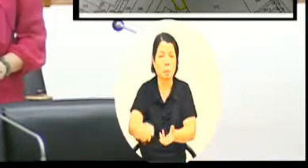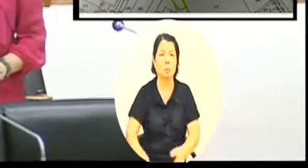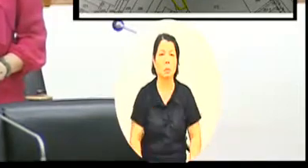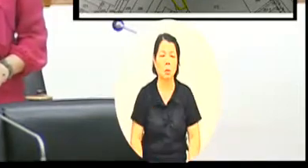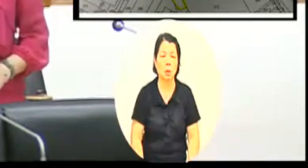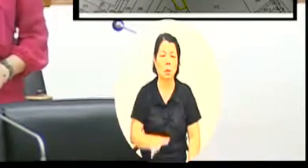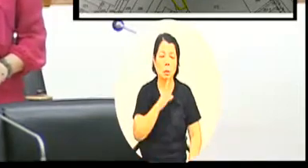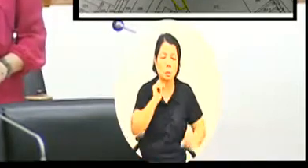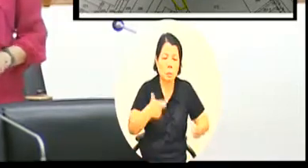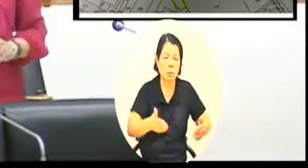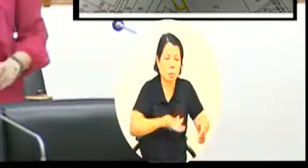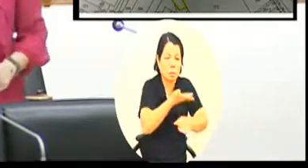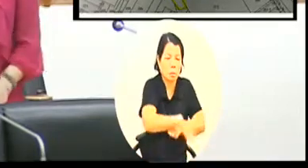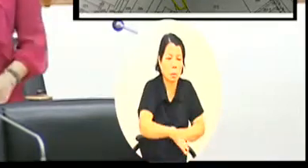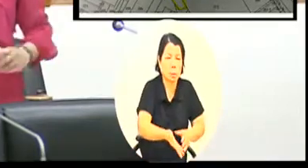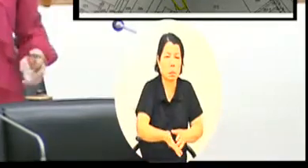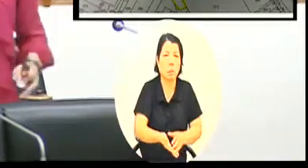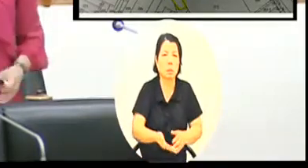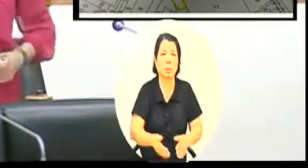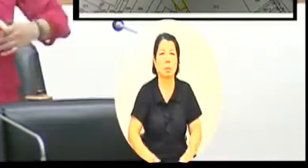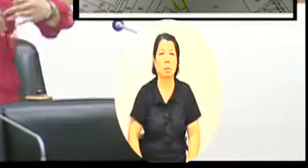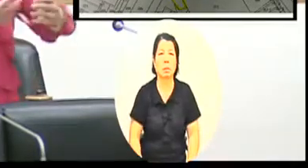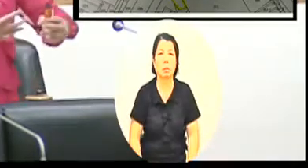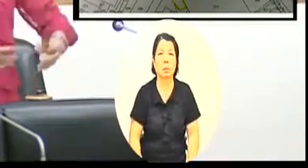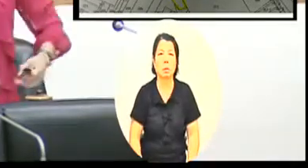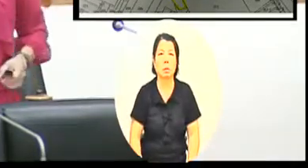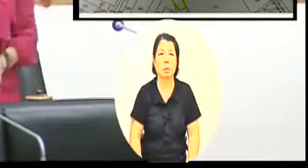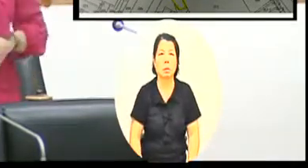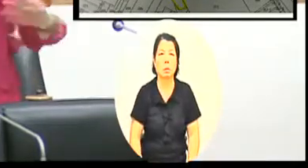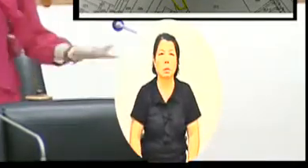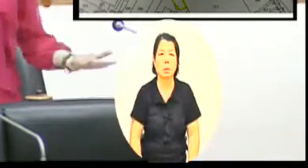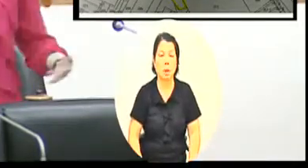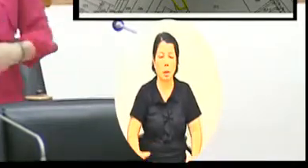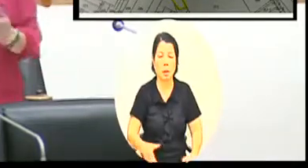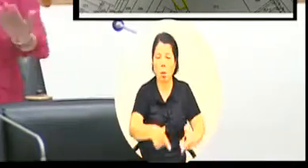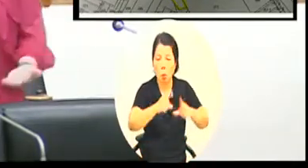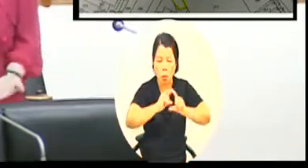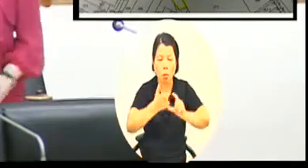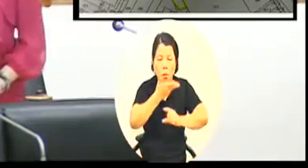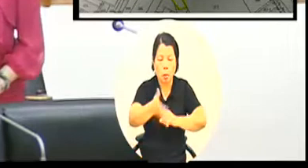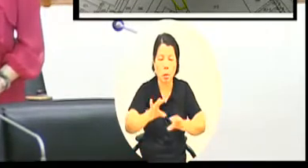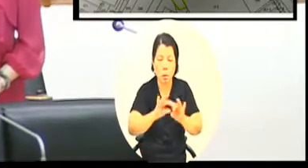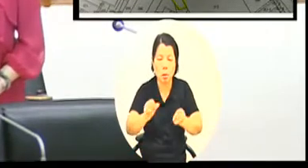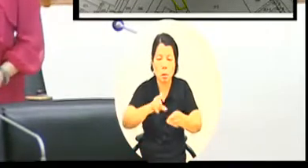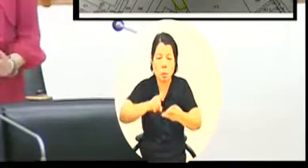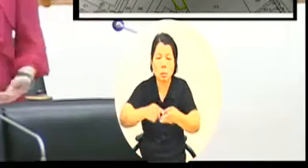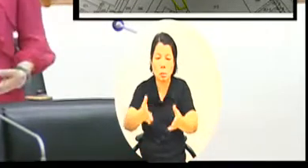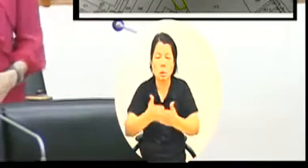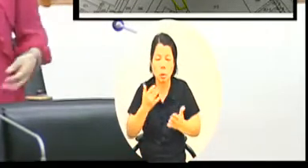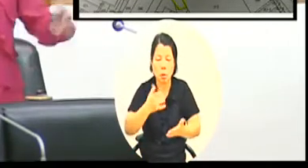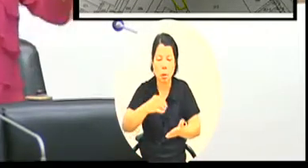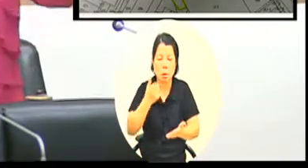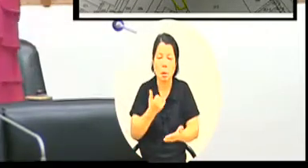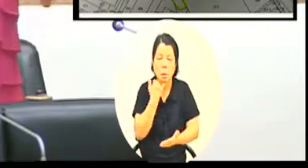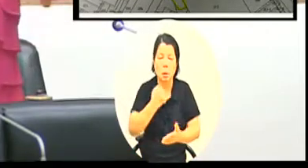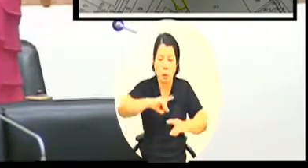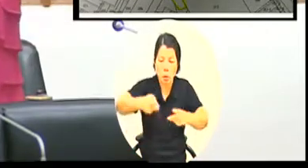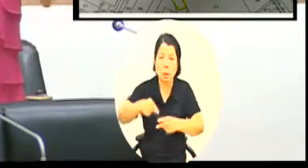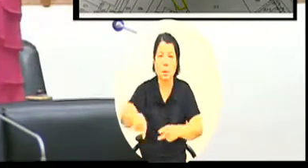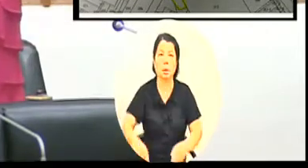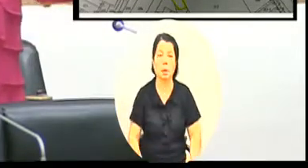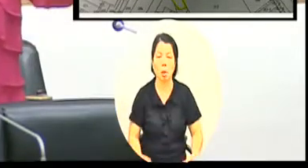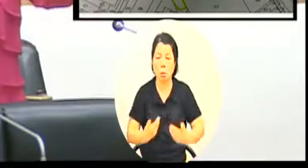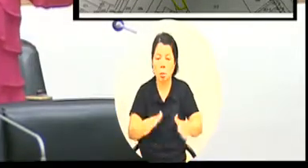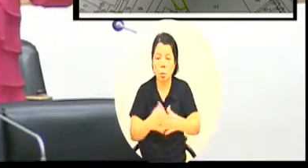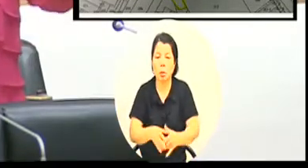个机制来让他退场？退场的时候，是不是应该要能够来还原地主，或者是有做一个变更，而不要说局限在那个